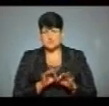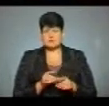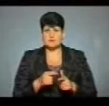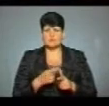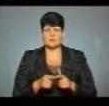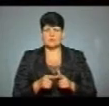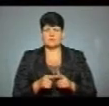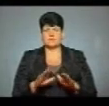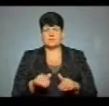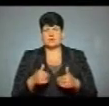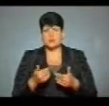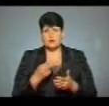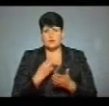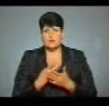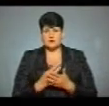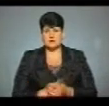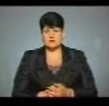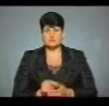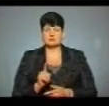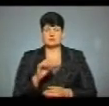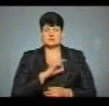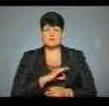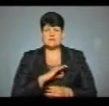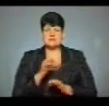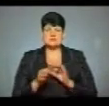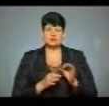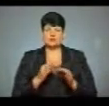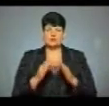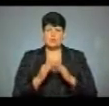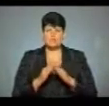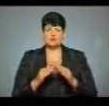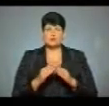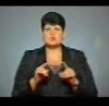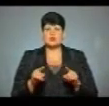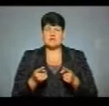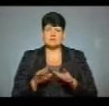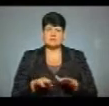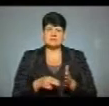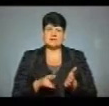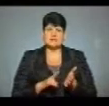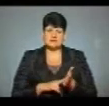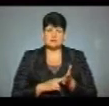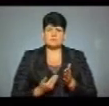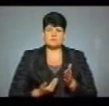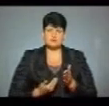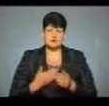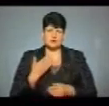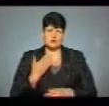віддачі в подальшому показів. Застосувати запобіжний захід, цілодобовий домашній арест по місцю реєстрації та проживання останнього.